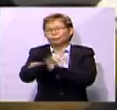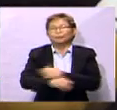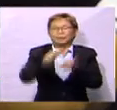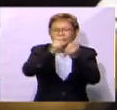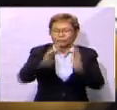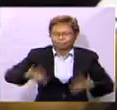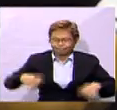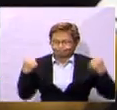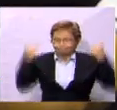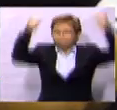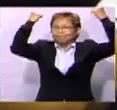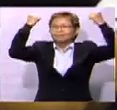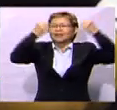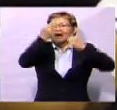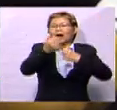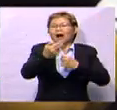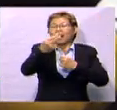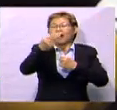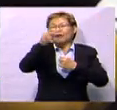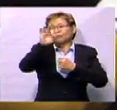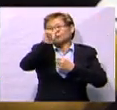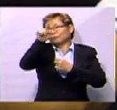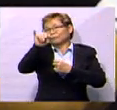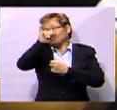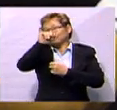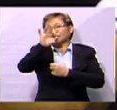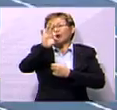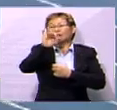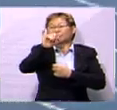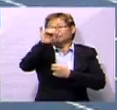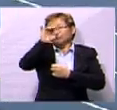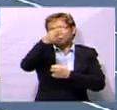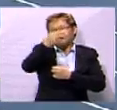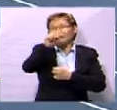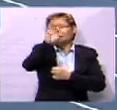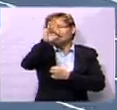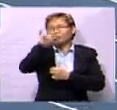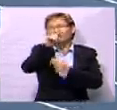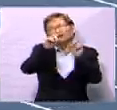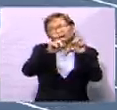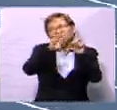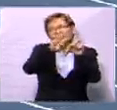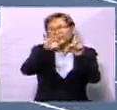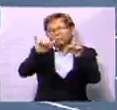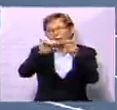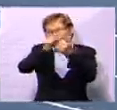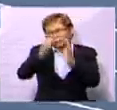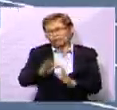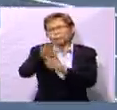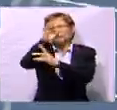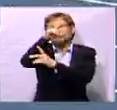atlet angkat berat Mohamad hafifi mansor daripada jumlah penuh 146 atlet masing-masing terdiri daripada